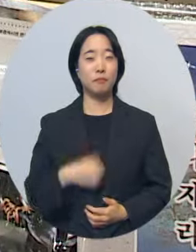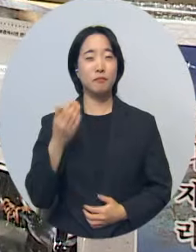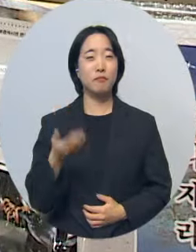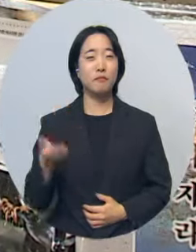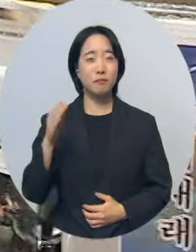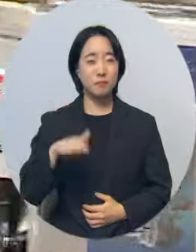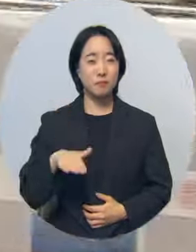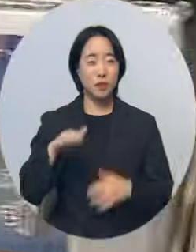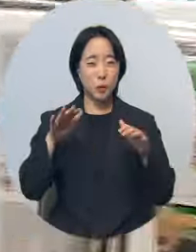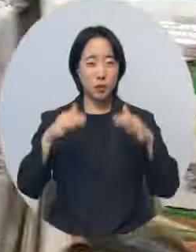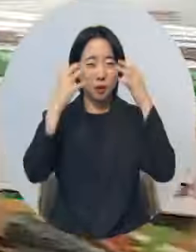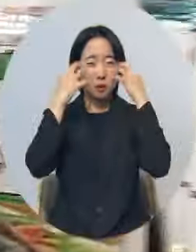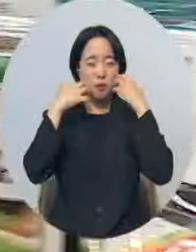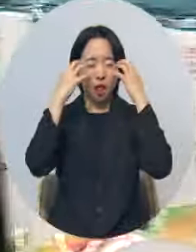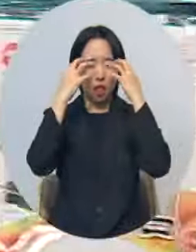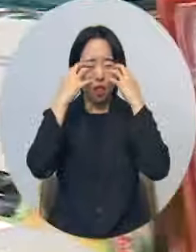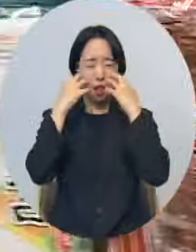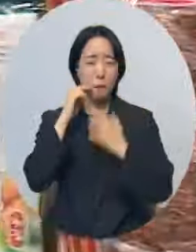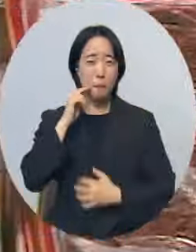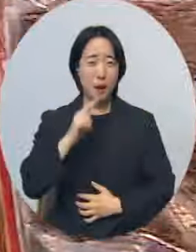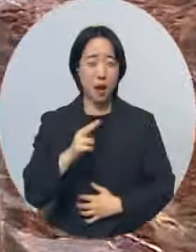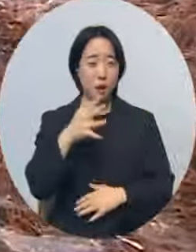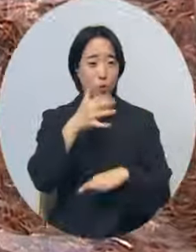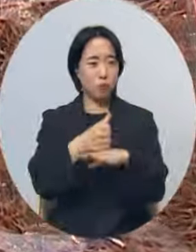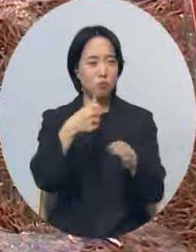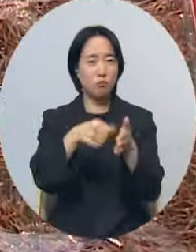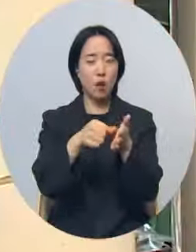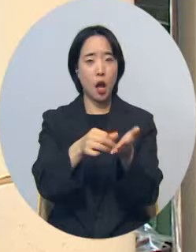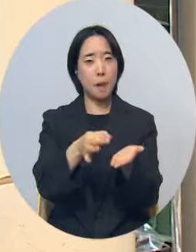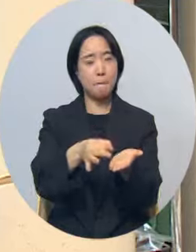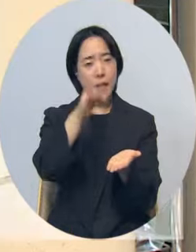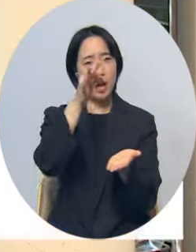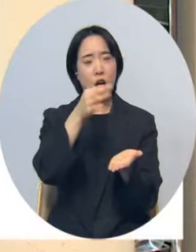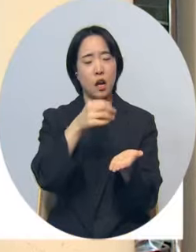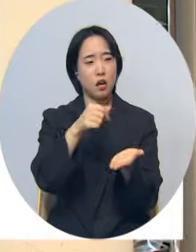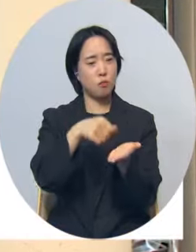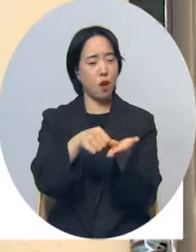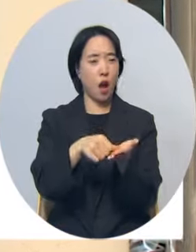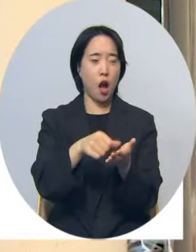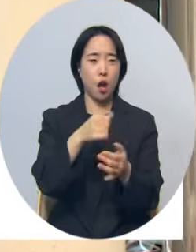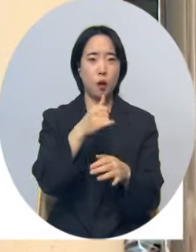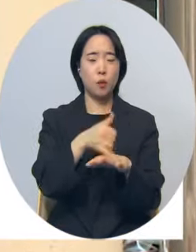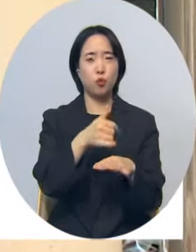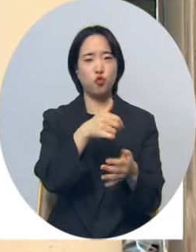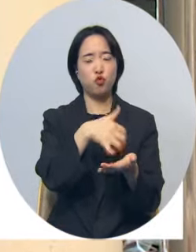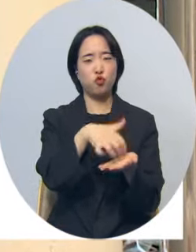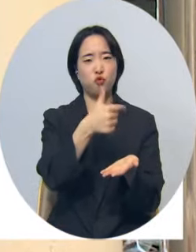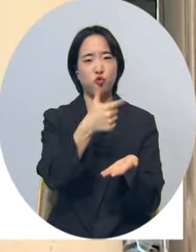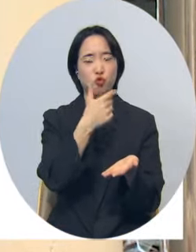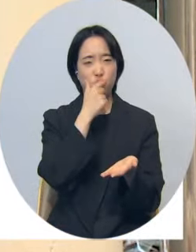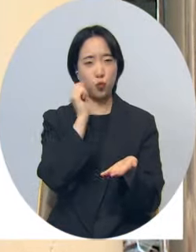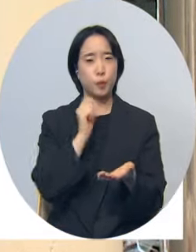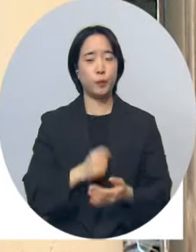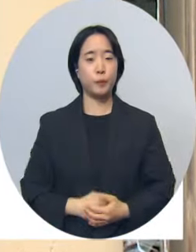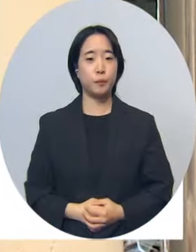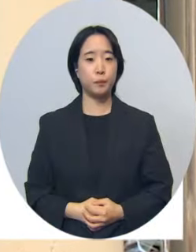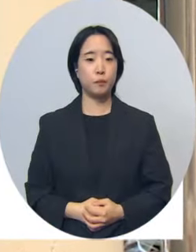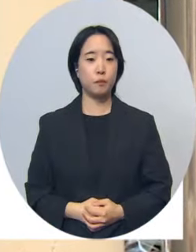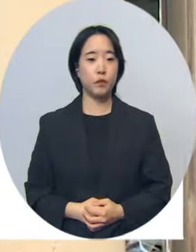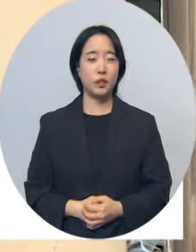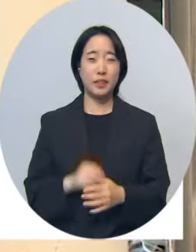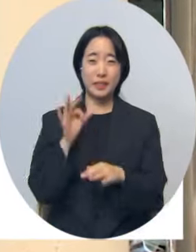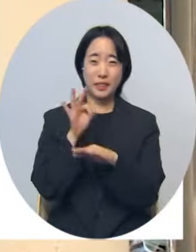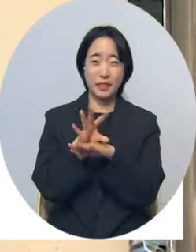올여름 폭염으로 추석 성수품 가격이 높은 상황. 오른 것 같고요. 저희 서민 입장에서는 좀 물가가